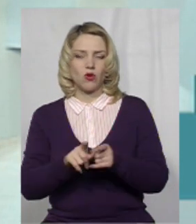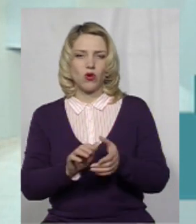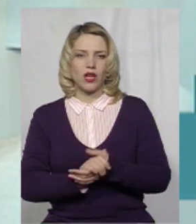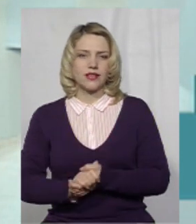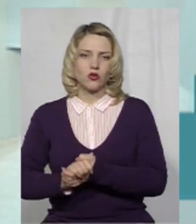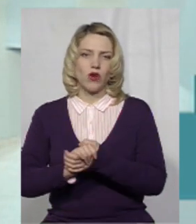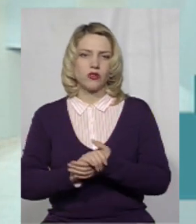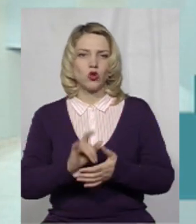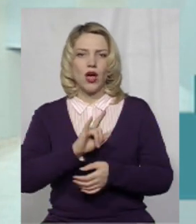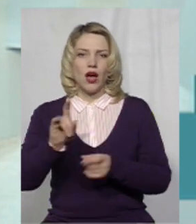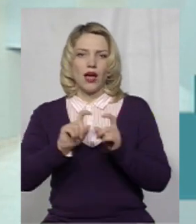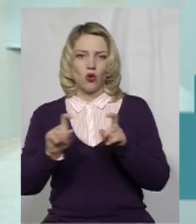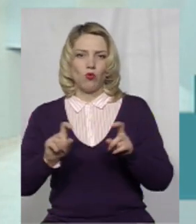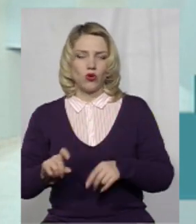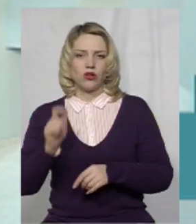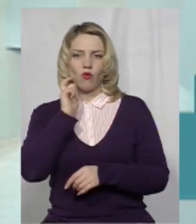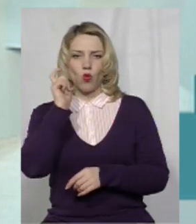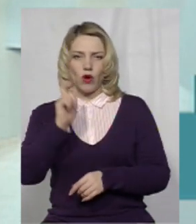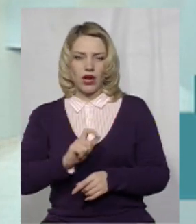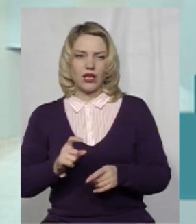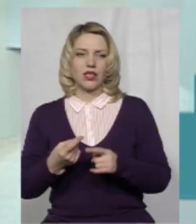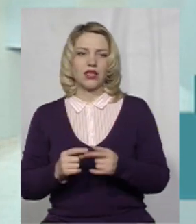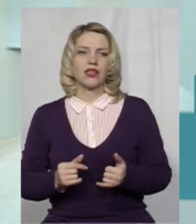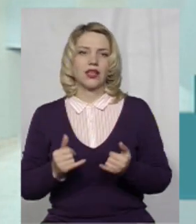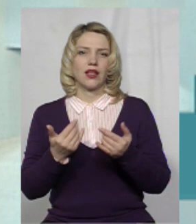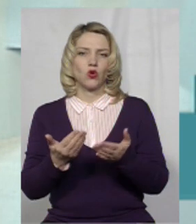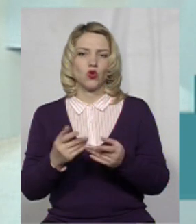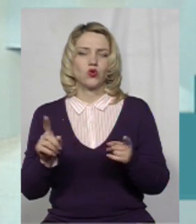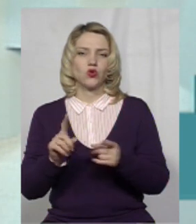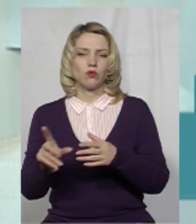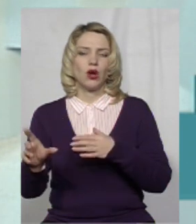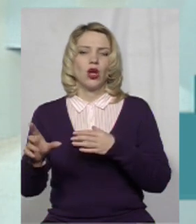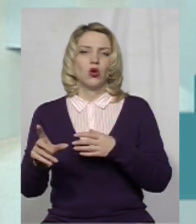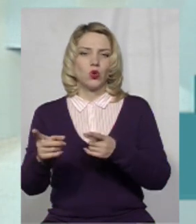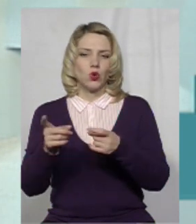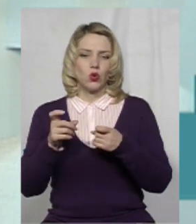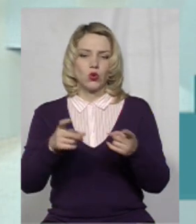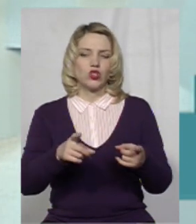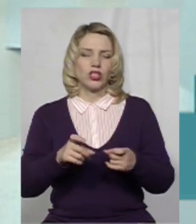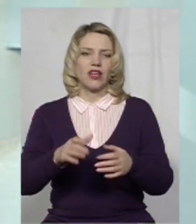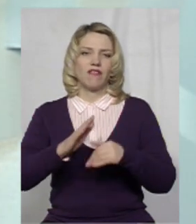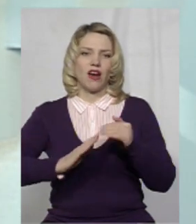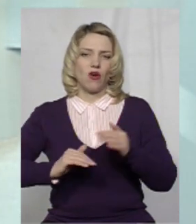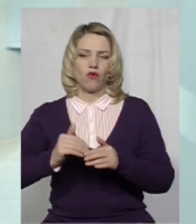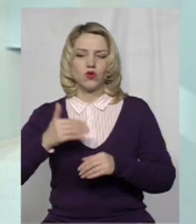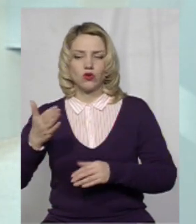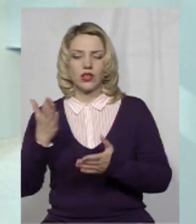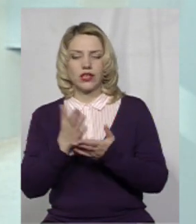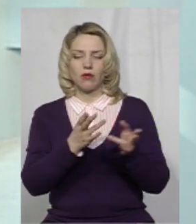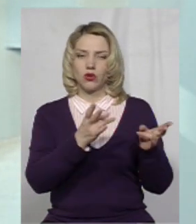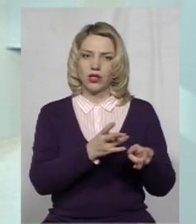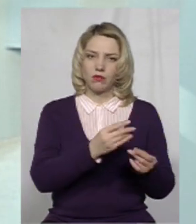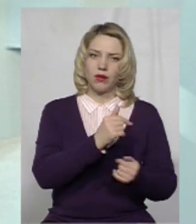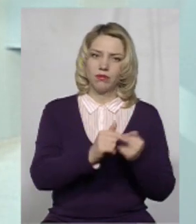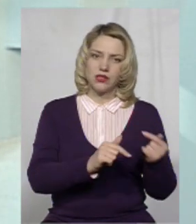Асоціацією аеропортів України, ну, тобто для того, щоб долучити ще і фахову сторону сюди. Тобто є потреба бізнесу, і з другого